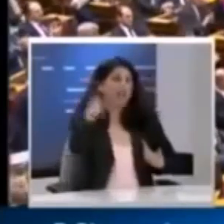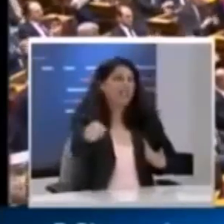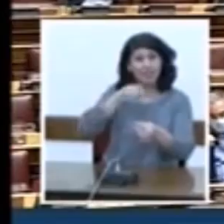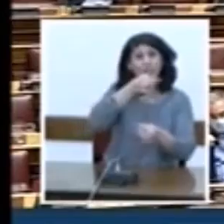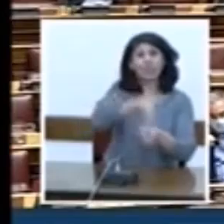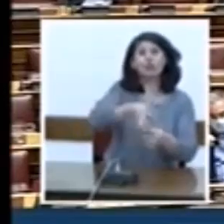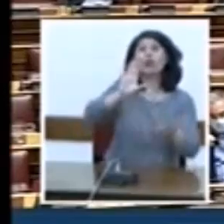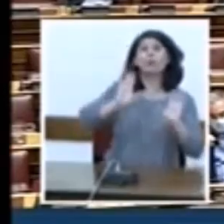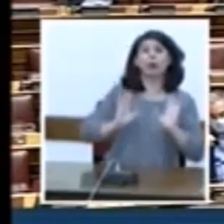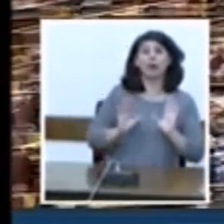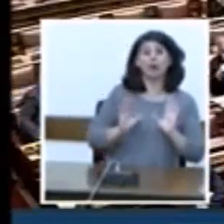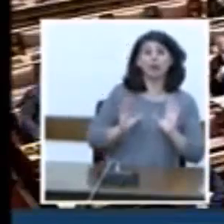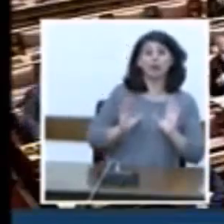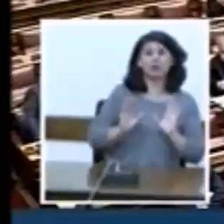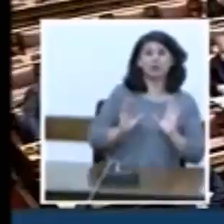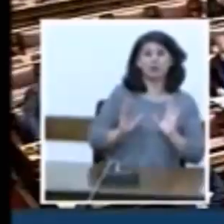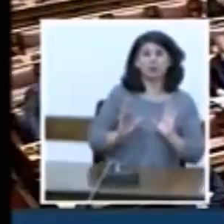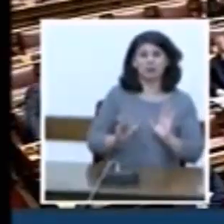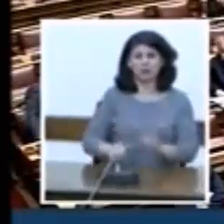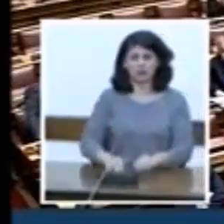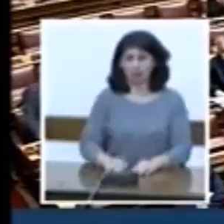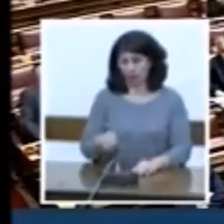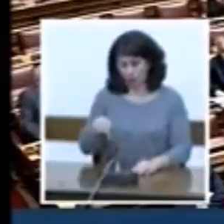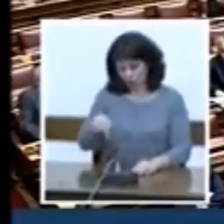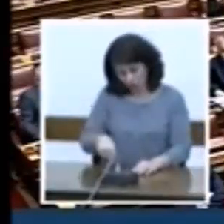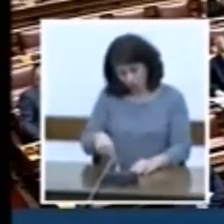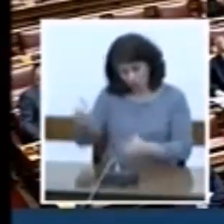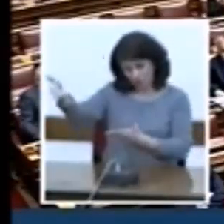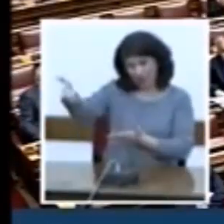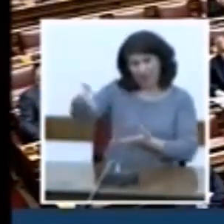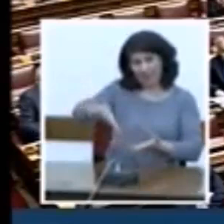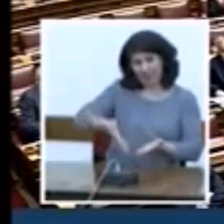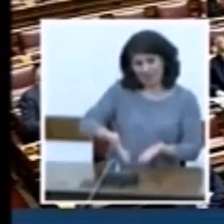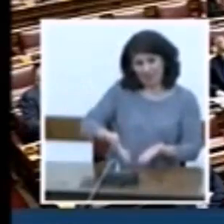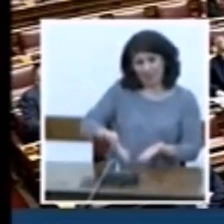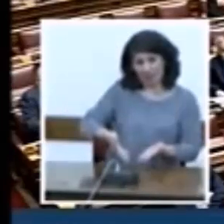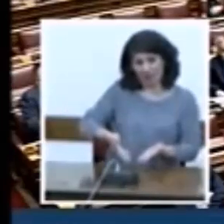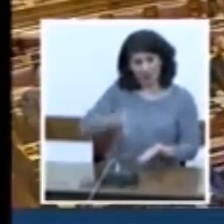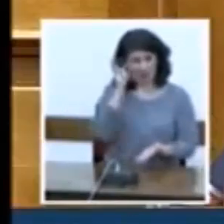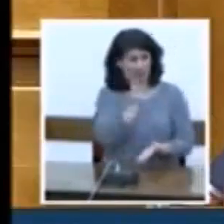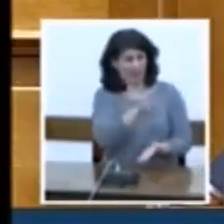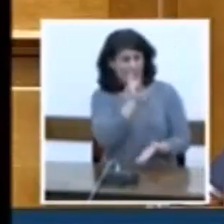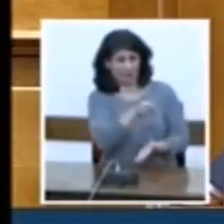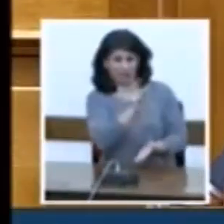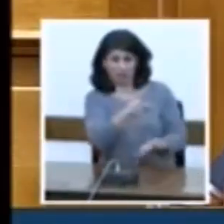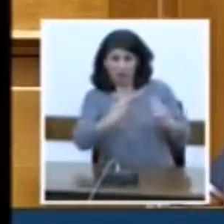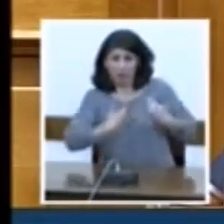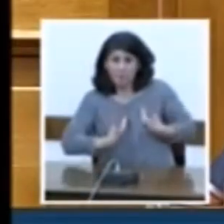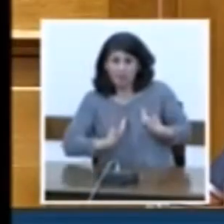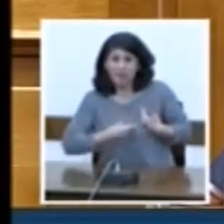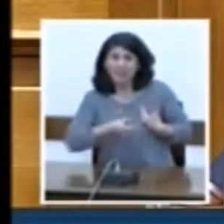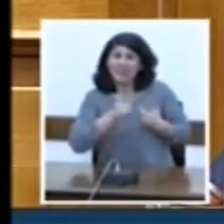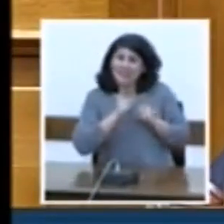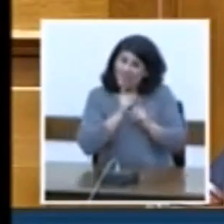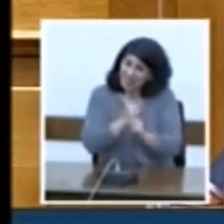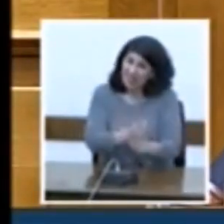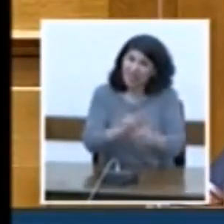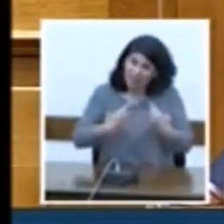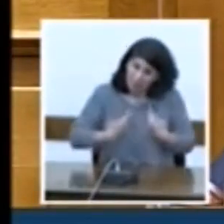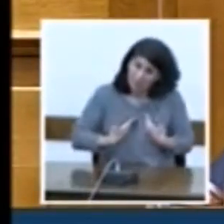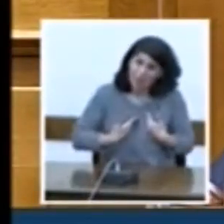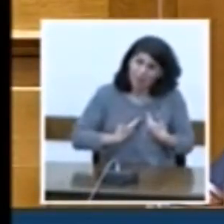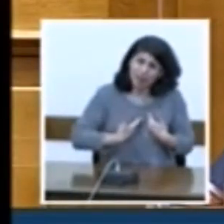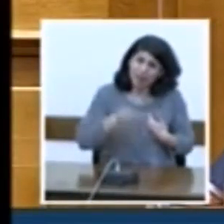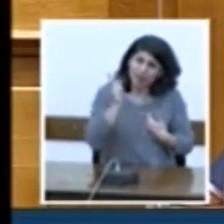εσείς. Και έρχεστε τώρα να μας εγκαλέσετε και ιδιαίτερα να εγκαλέσετε